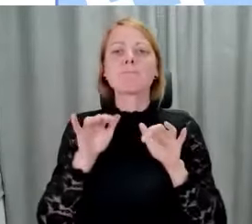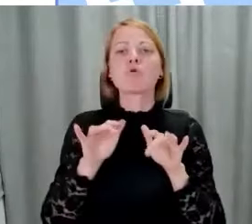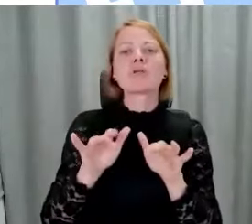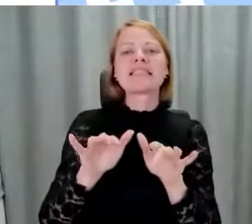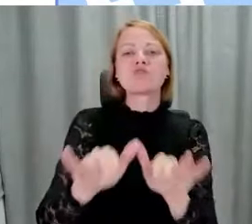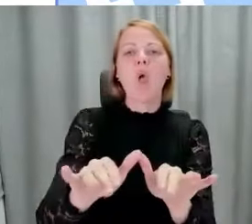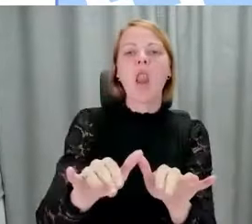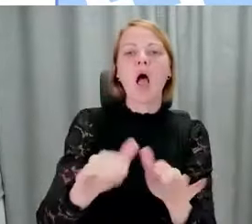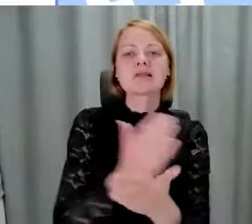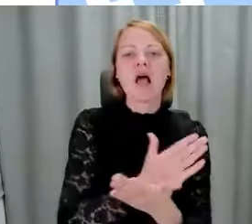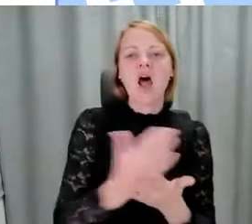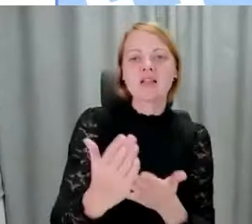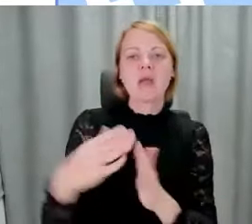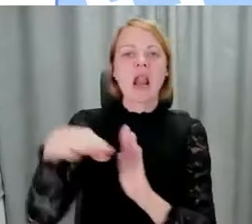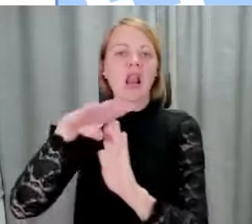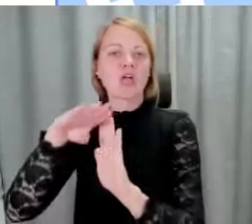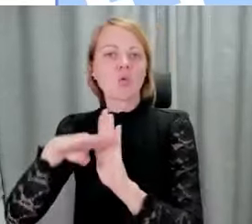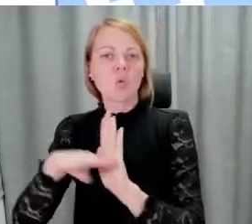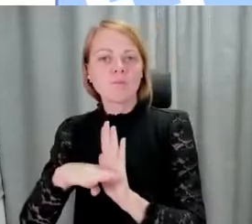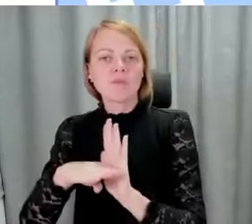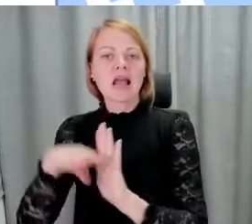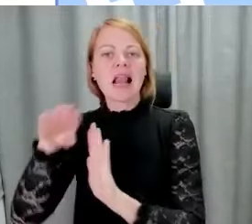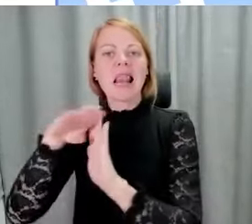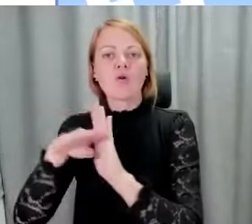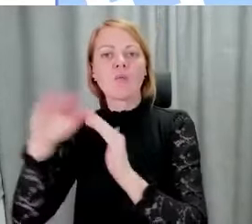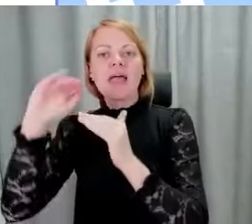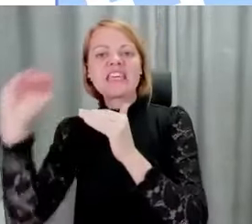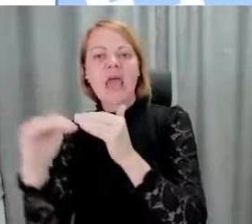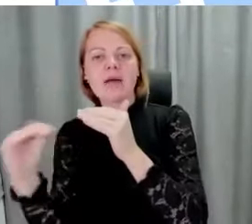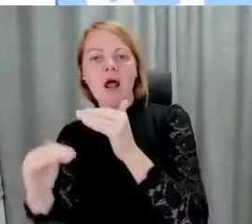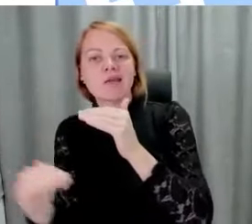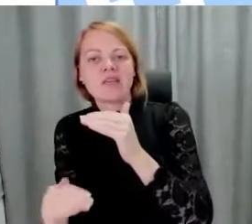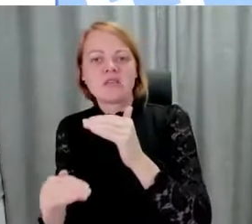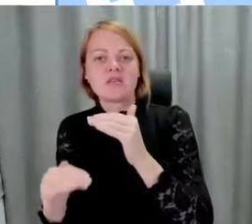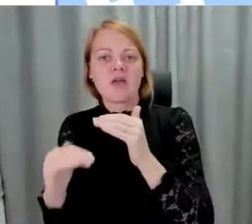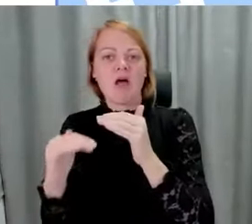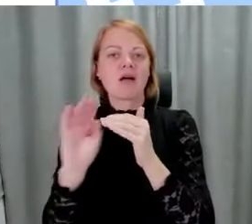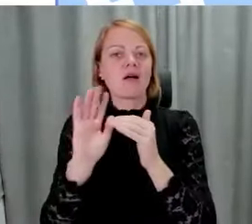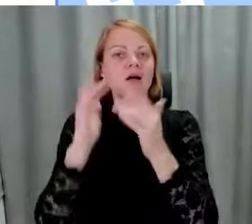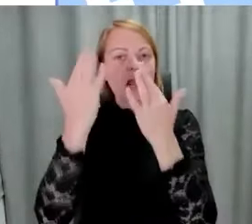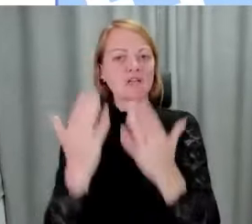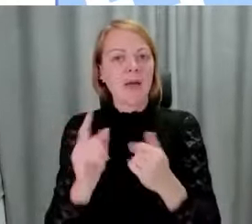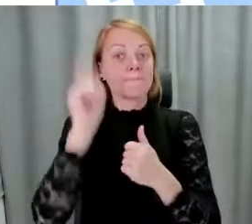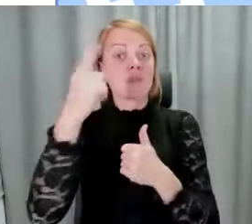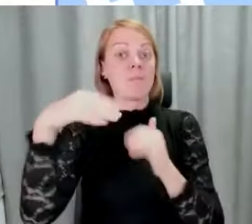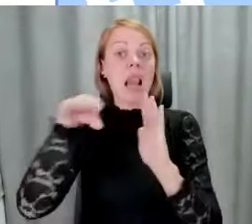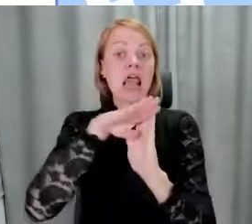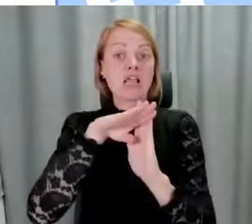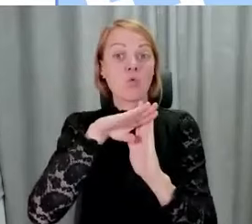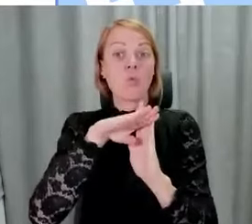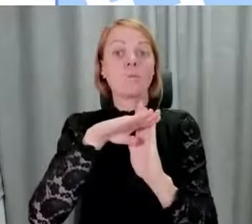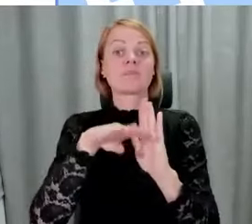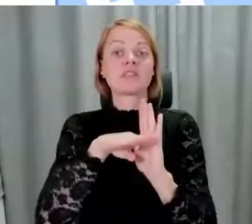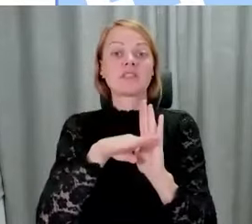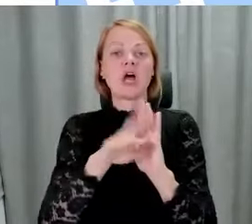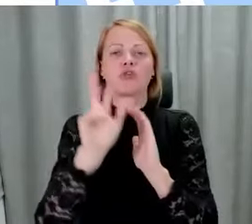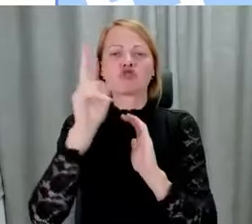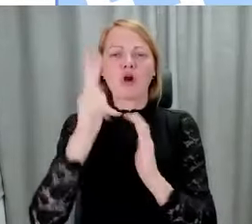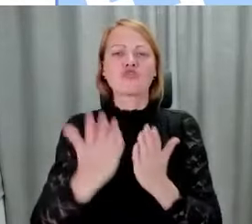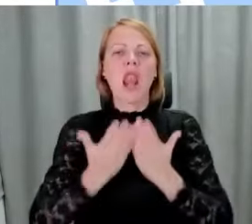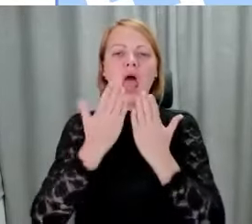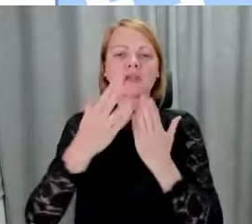ir likums, ir likuma hierarhija, kā rezultātā vispirms ir likums, kurš vismaz trešajā lasījumā ir,